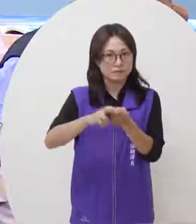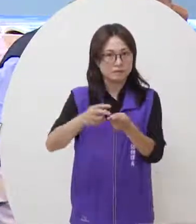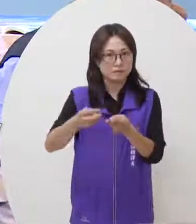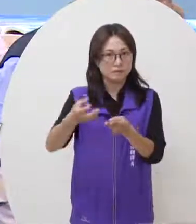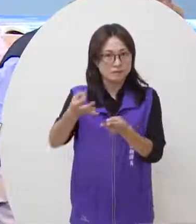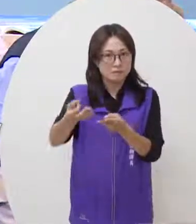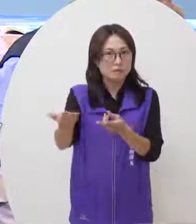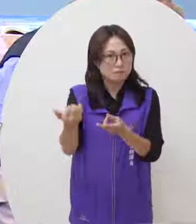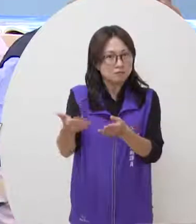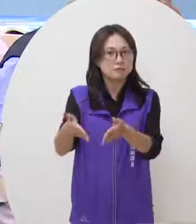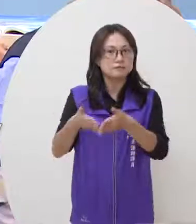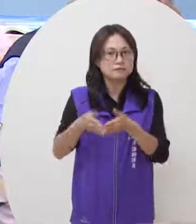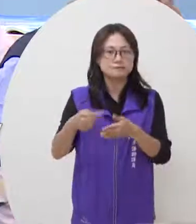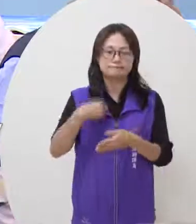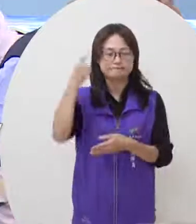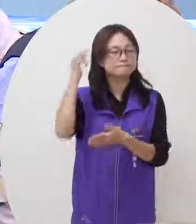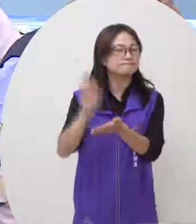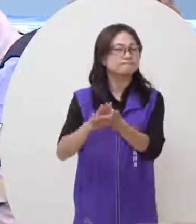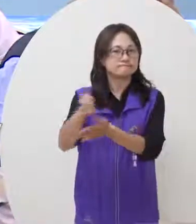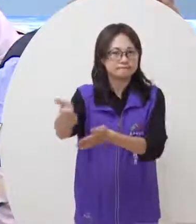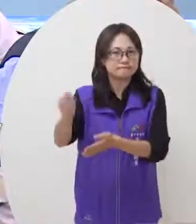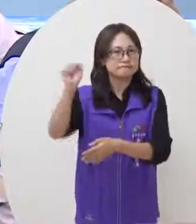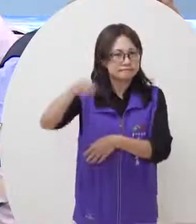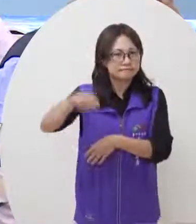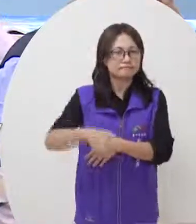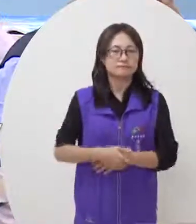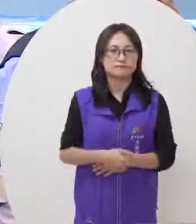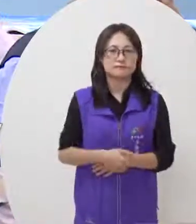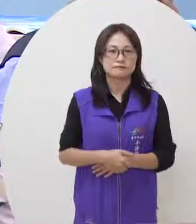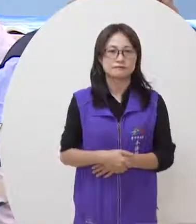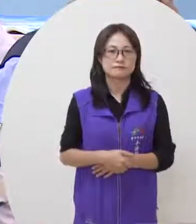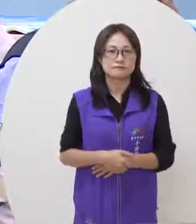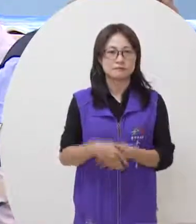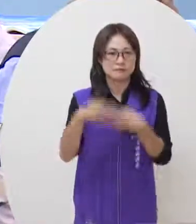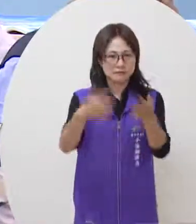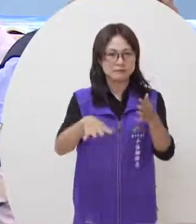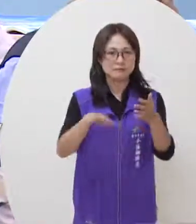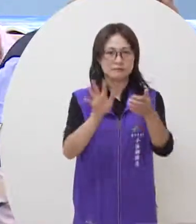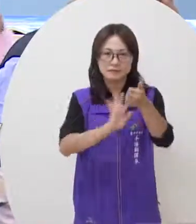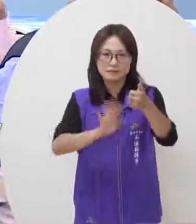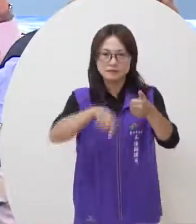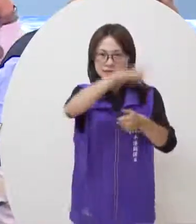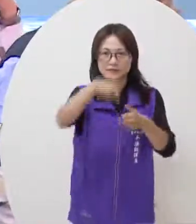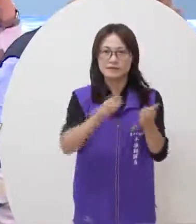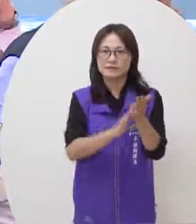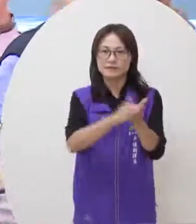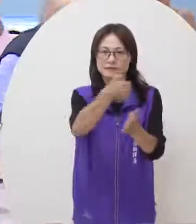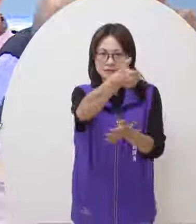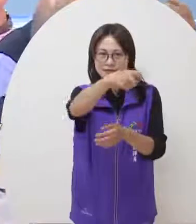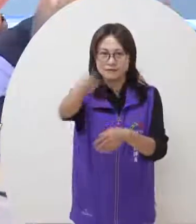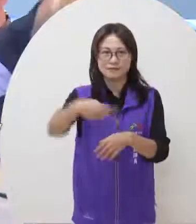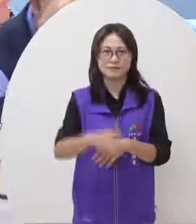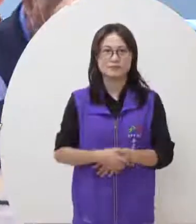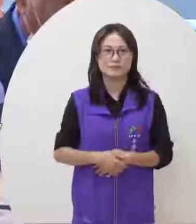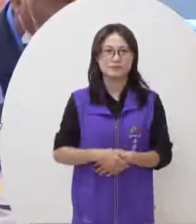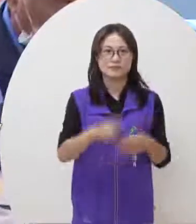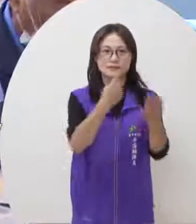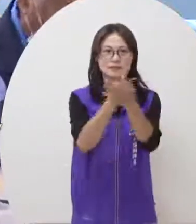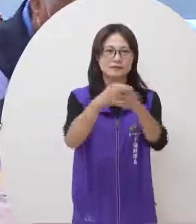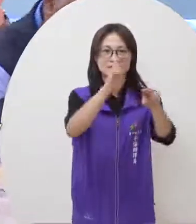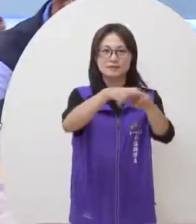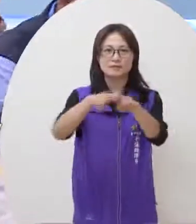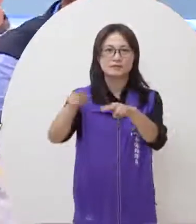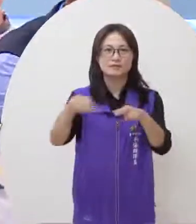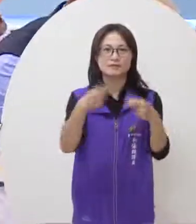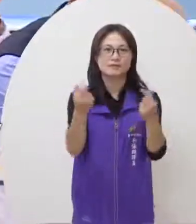同，这个是好事，太棒了。哎，我们是不是给市府团队拍个手啊？啊，不，大家拢坐个，刚刚吼，